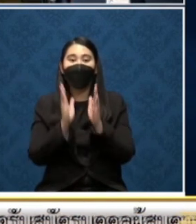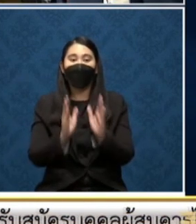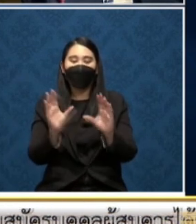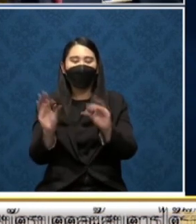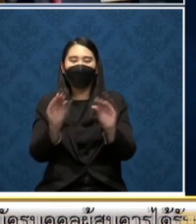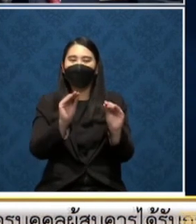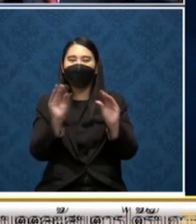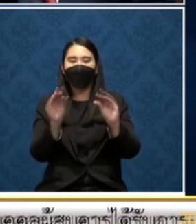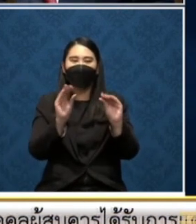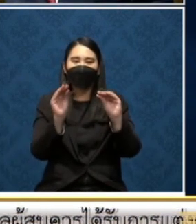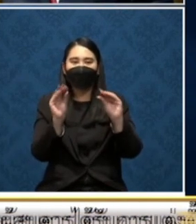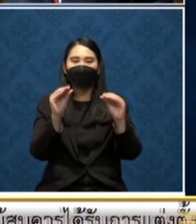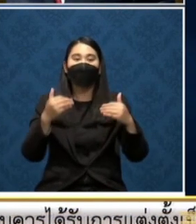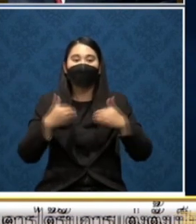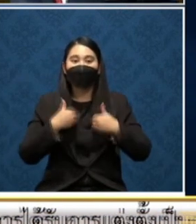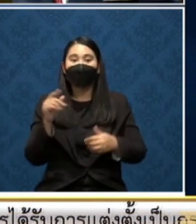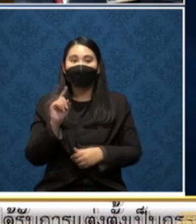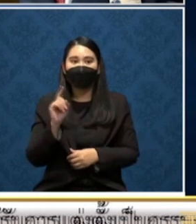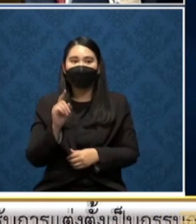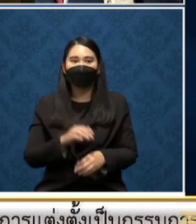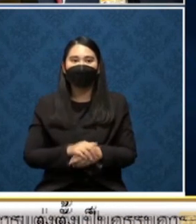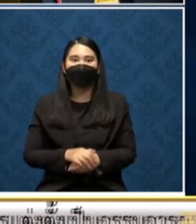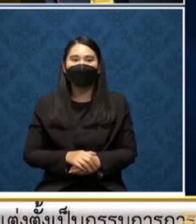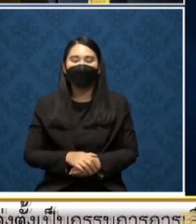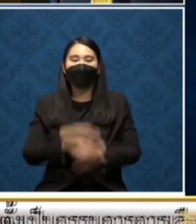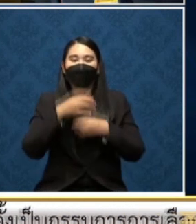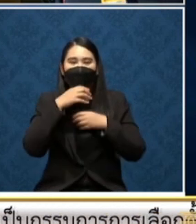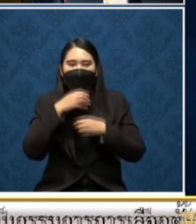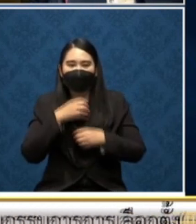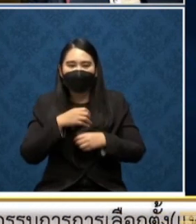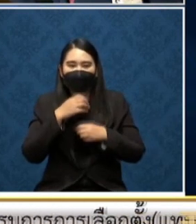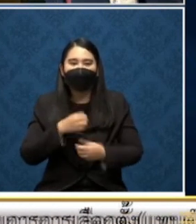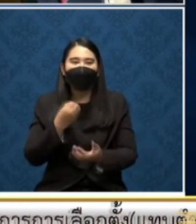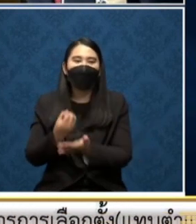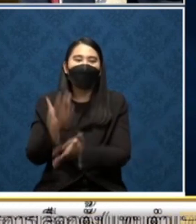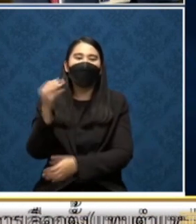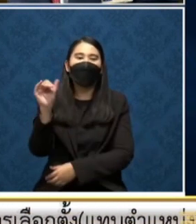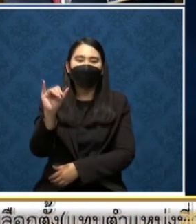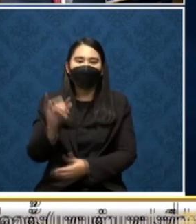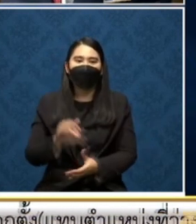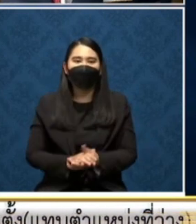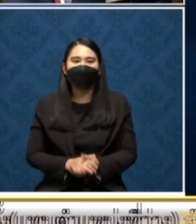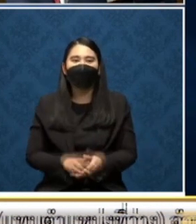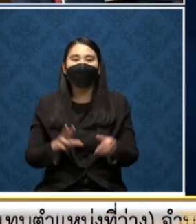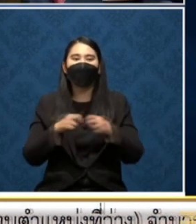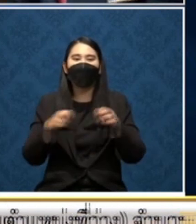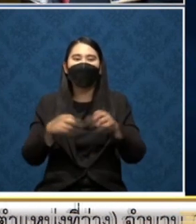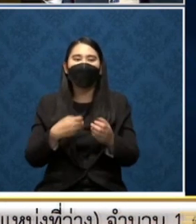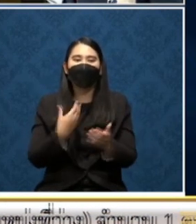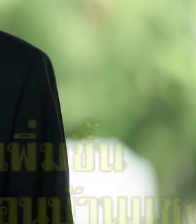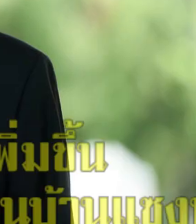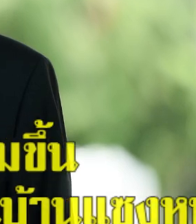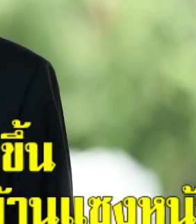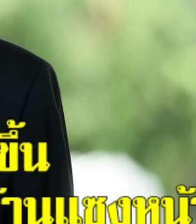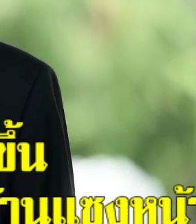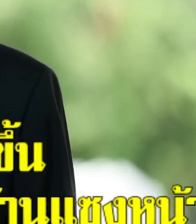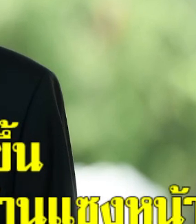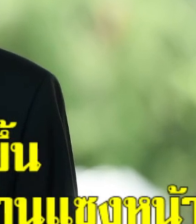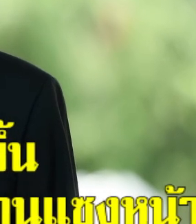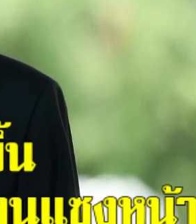ยเหลือสังคมนะครับผมทำแบบนี้มาตั้งแต่ขายแหนมละขายไส้อั่ววันนี้ทำกาแฟเพราะว่าจุดเริ่มต้นเนี่ยอยากตอบโจทย์ตัวเองก่อน